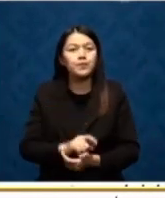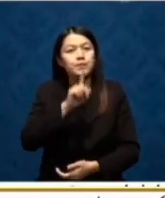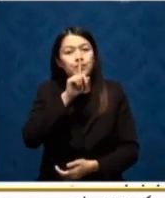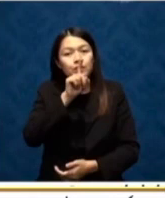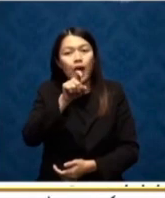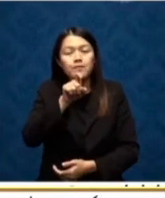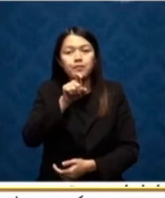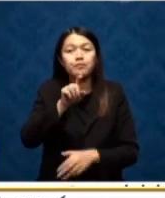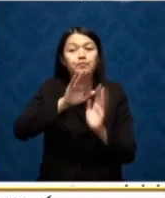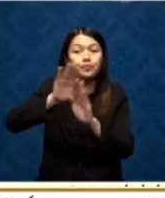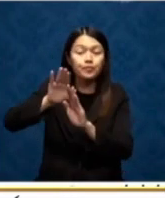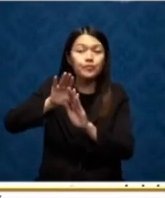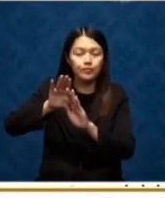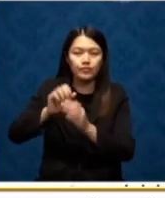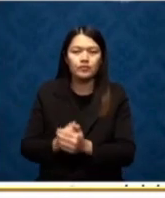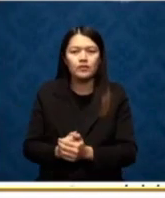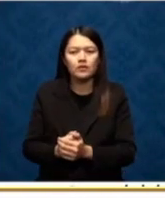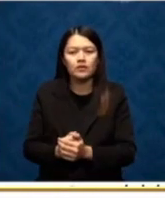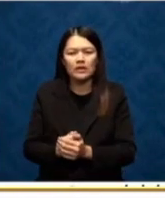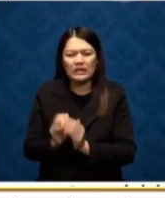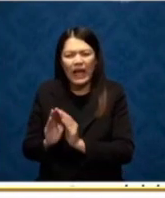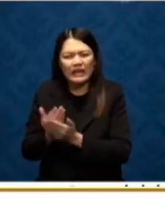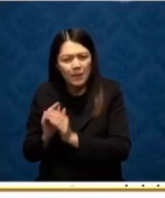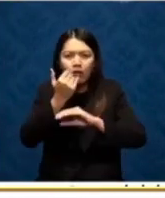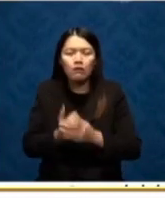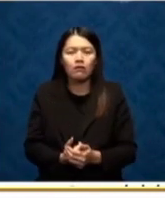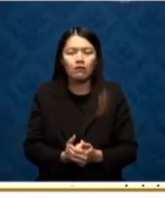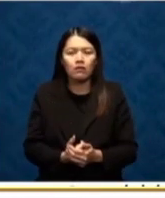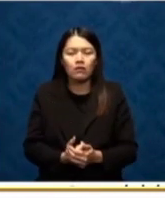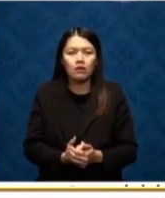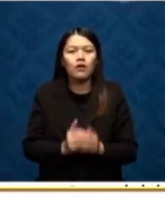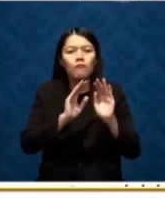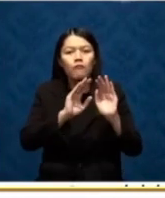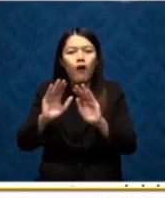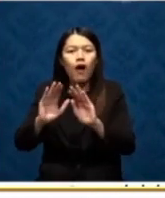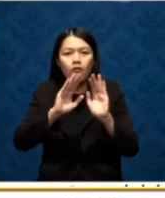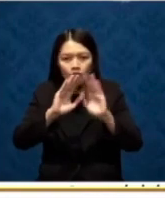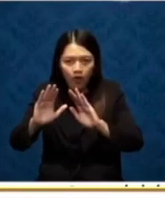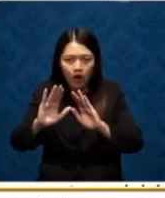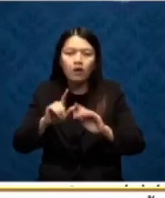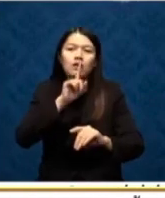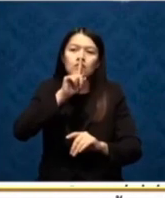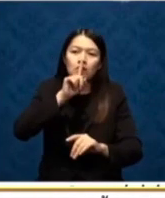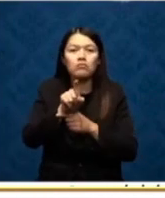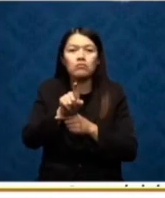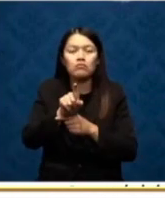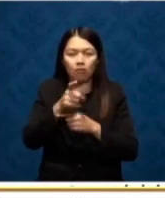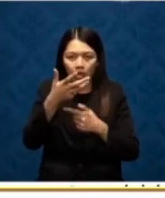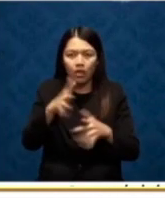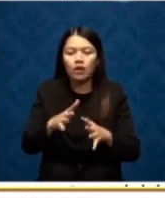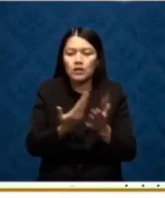ทานไปยหนวยงานที่มาชีแจงก็คอว่าเราจะไปกอดเงินตรนี้ไปทำอะไรครับสิ่งที่อยากจะฝากถึงท่านและเปคำถามกับต่ท่าน